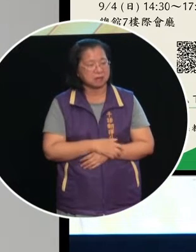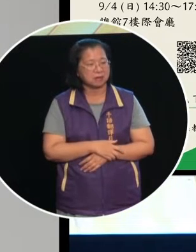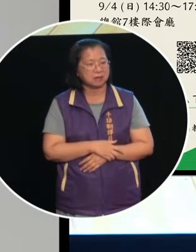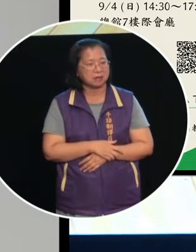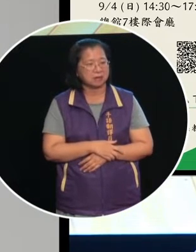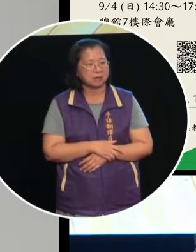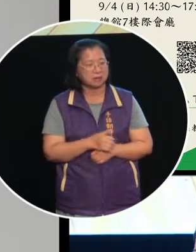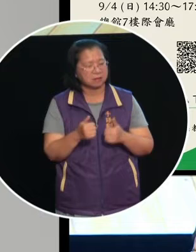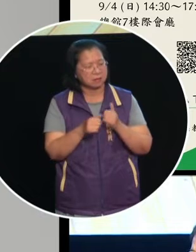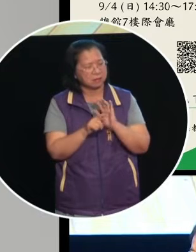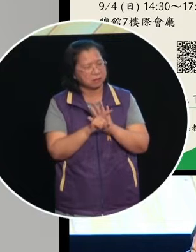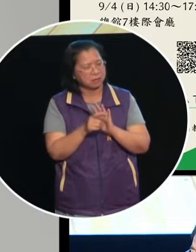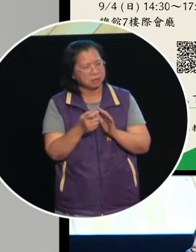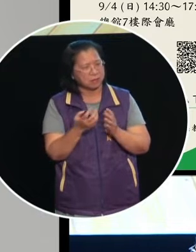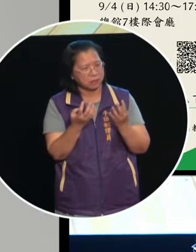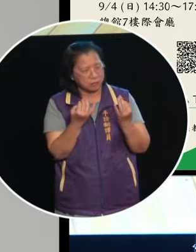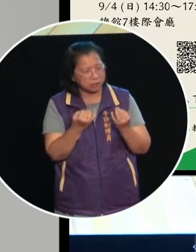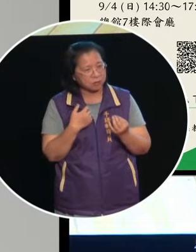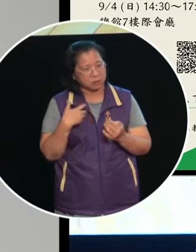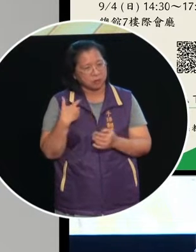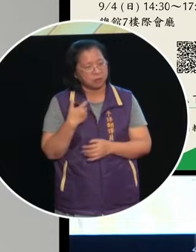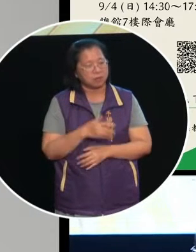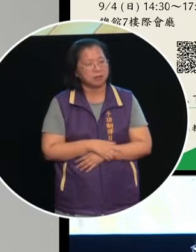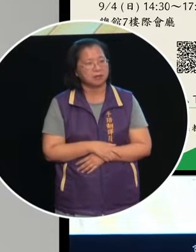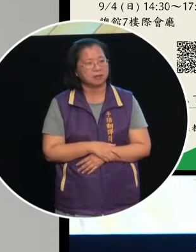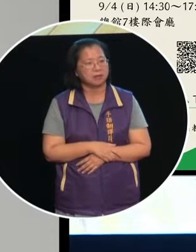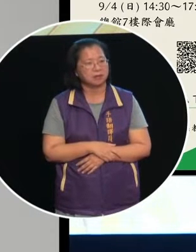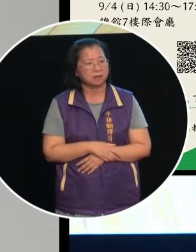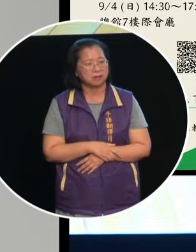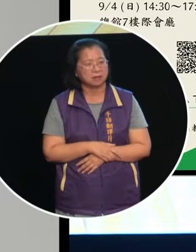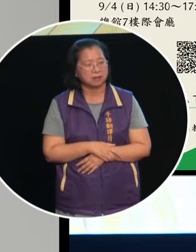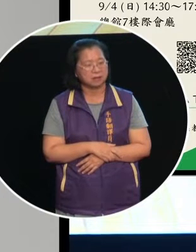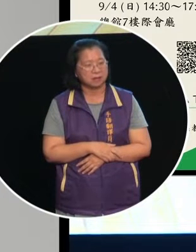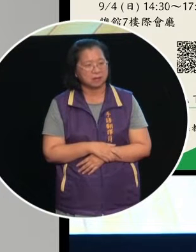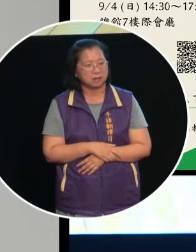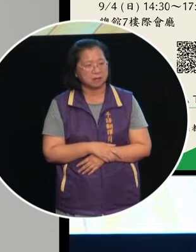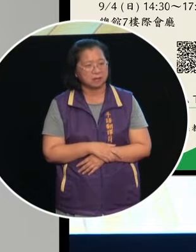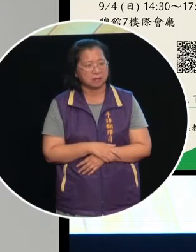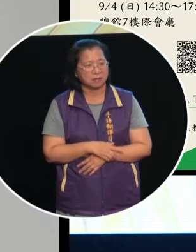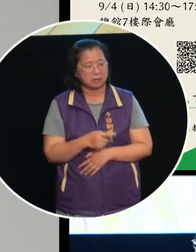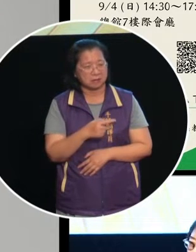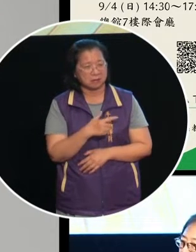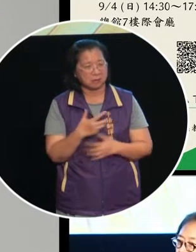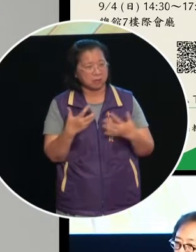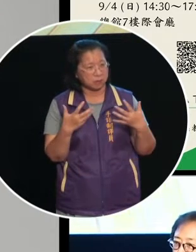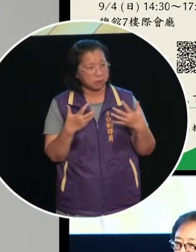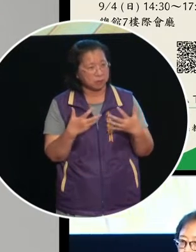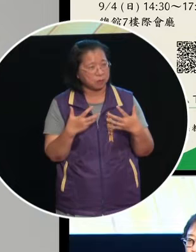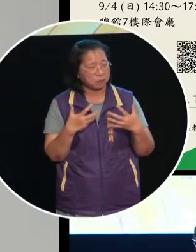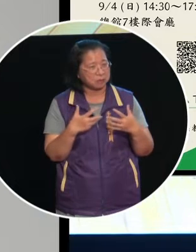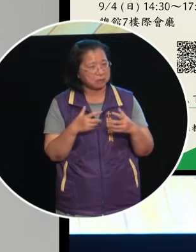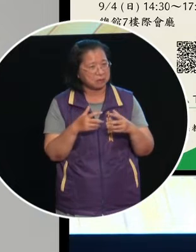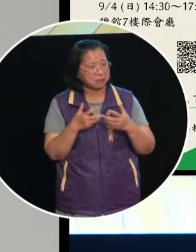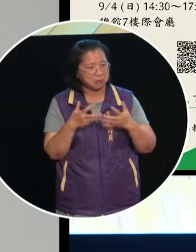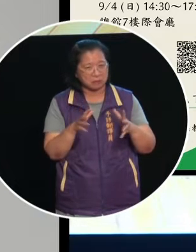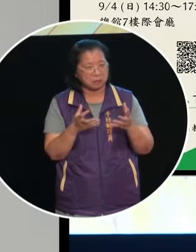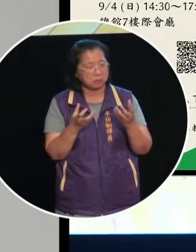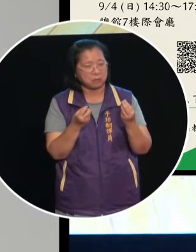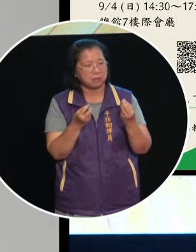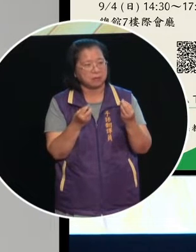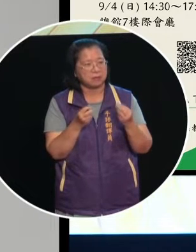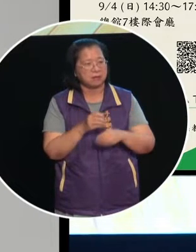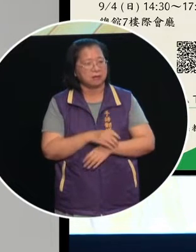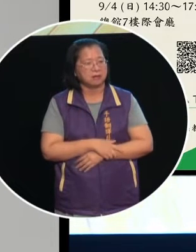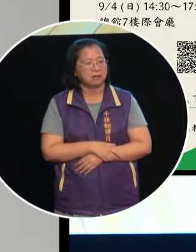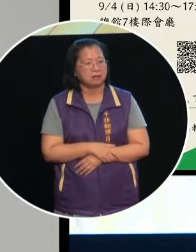我不知道，但是我在最近的报道看到的统一教的问题介绍的部分不是很多，所以可能不容易理